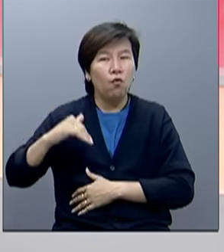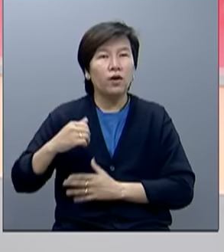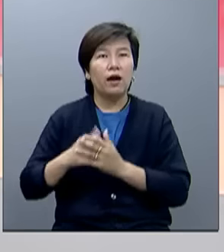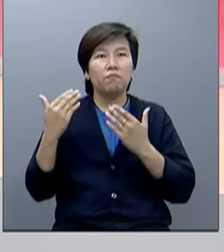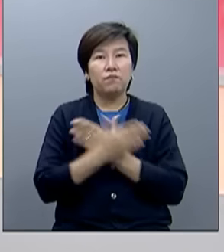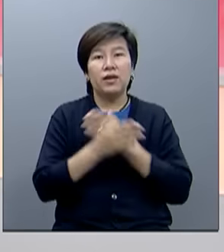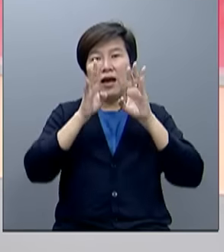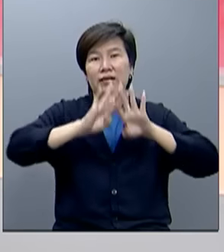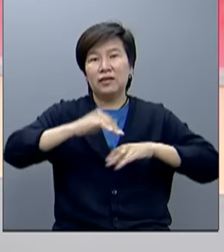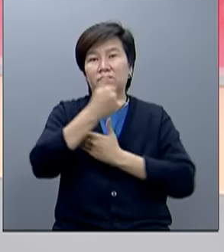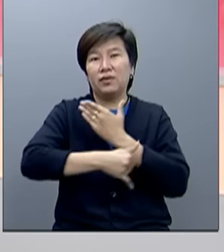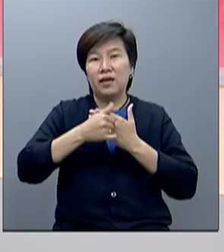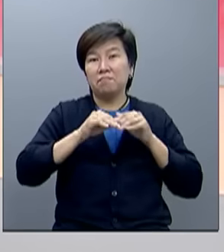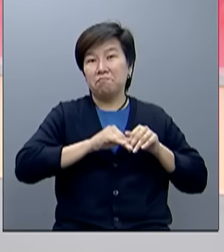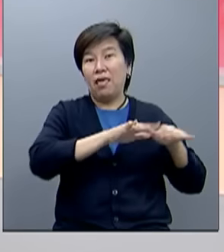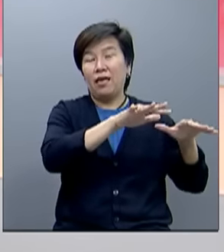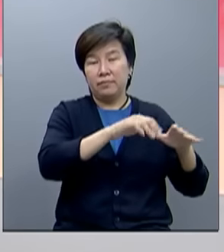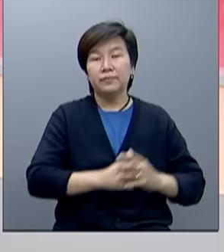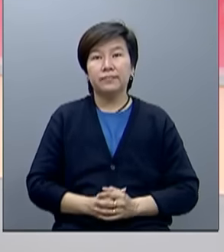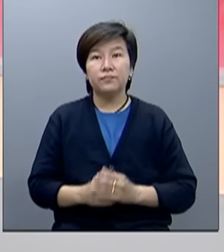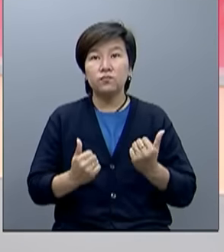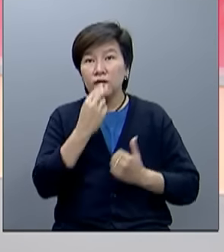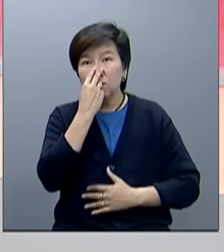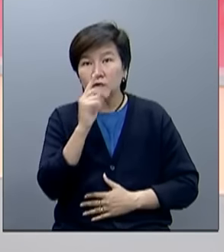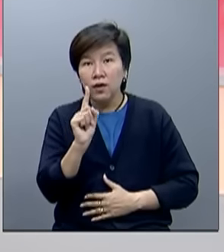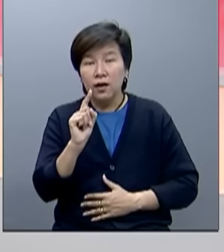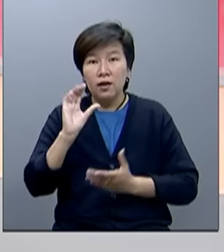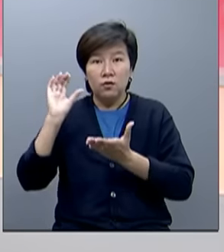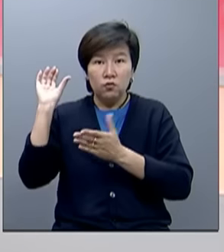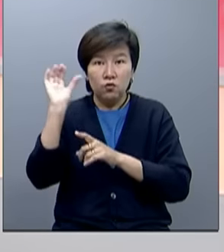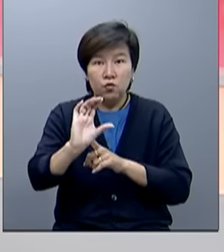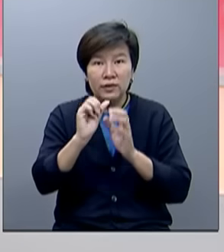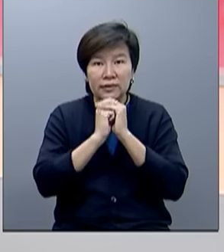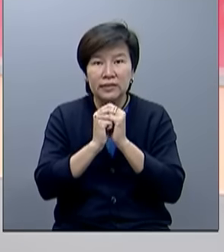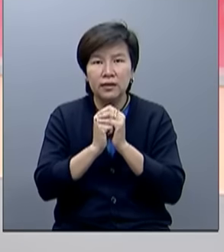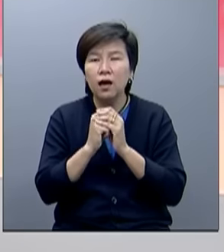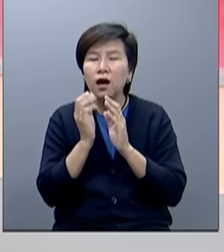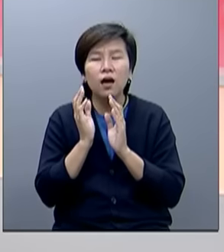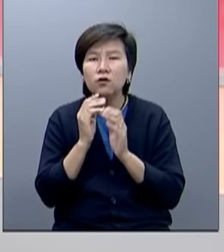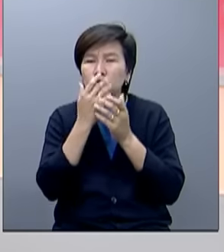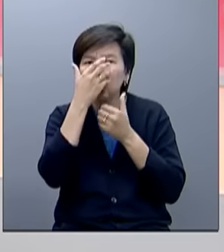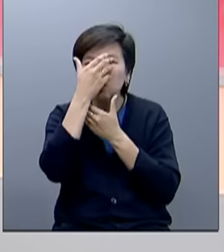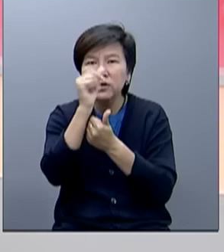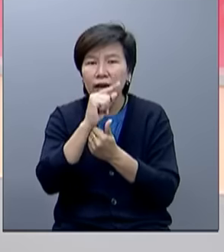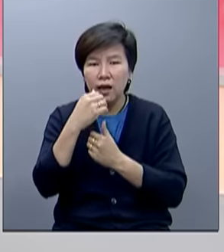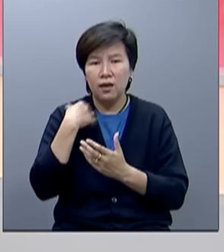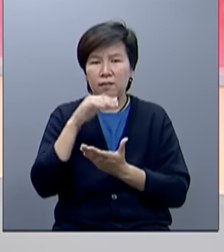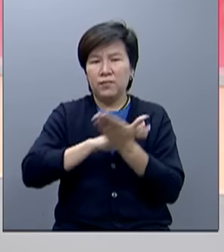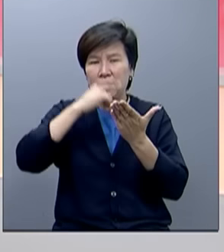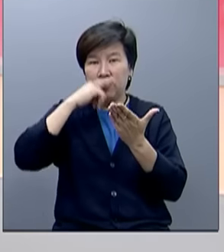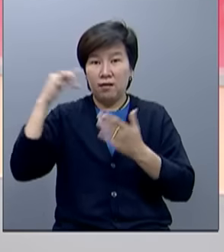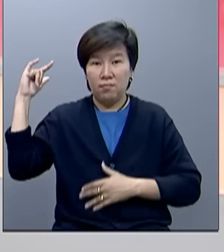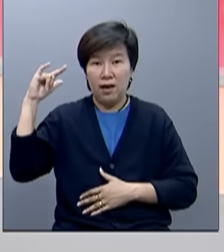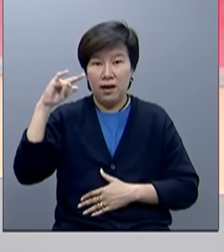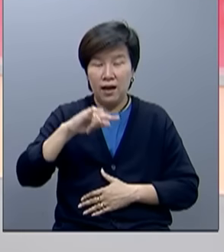ประเทศอาเซียนเพิ่มมากขึ้นทีนี้มาสำรวจกันหน่อยครับว่านักลงทุนจีนเนี่ยเคนิยมลงทุนอะไรกันบ้างเมื่อเดินทางมาถึงประเทศไทยแล้ว